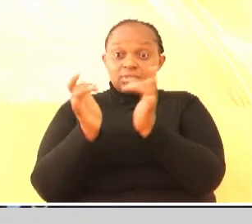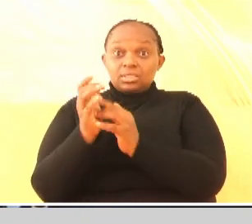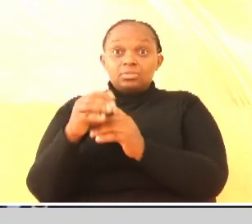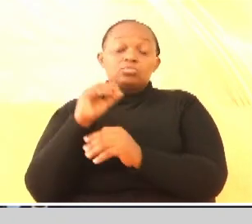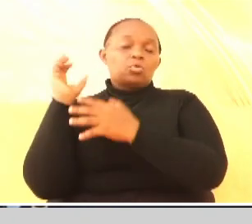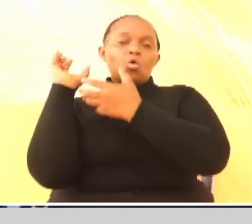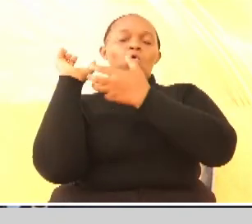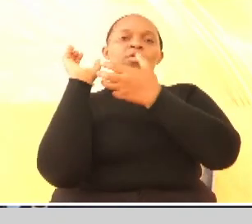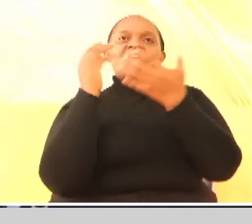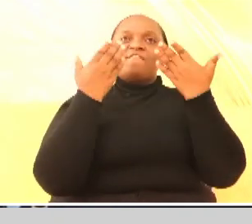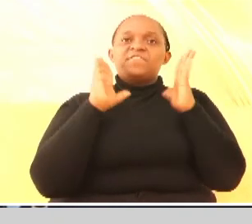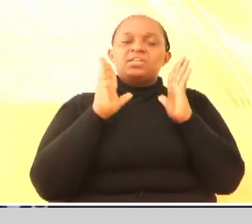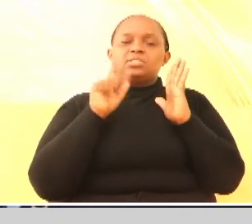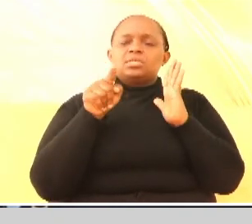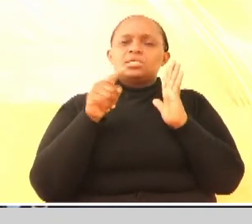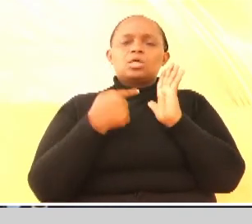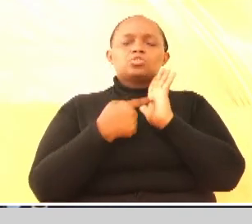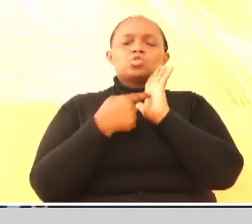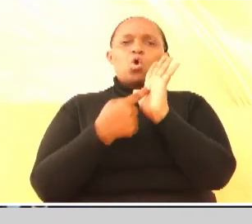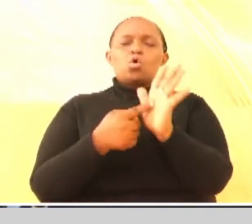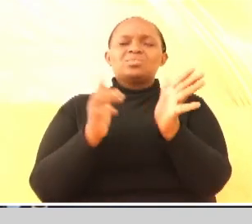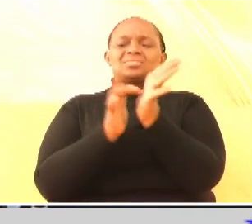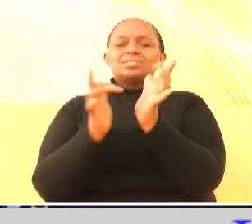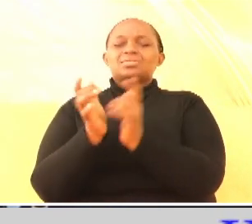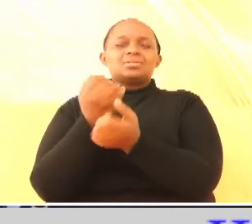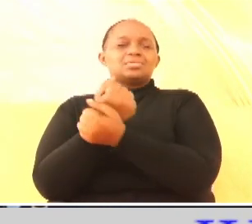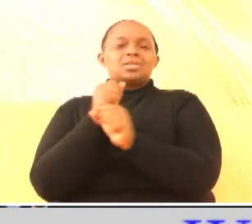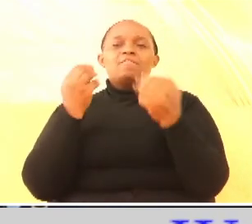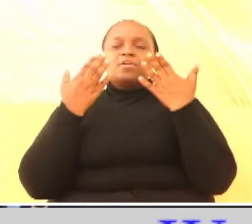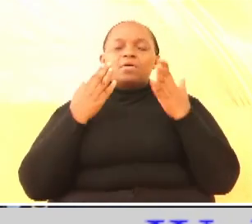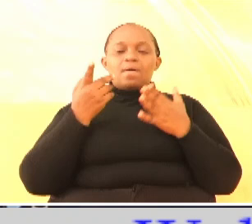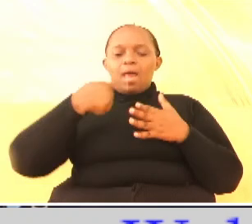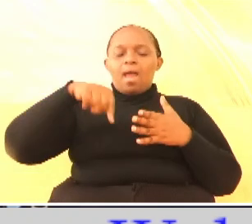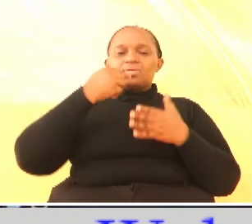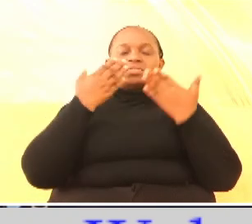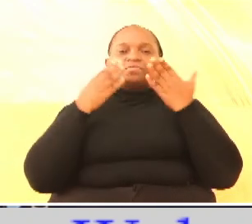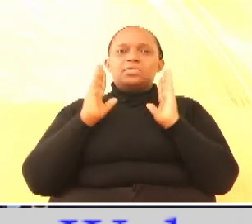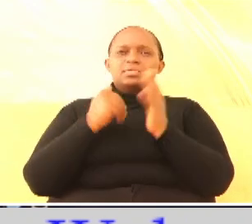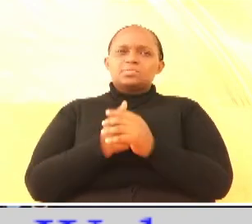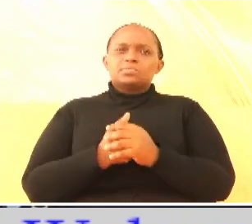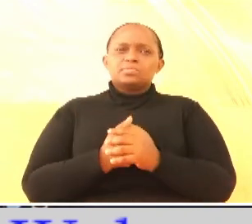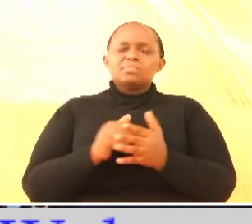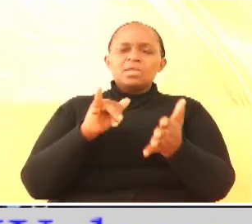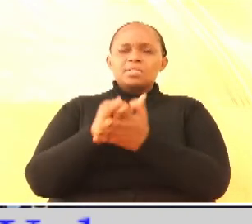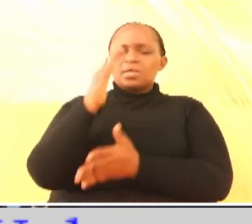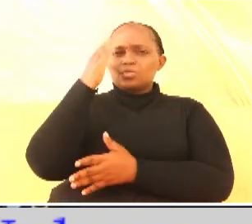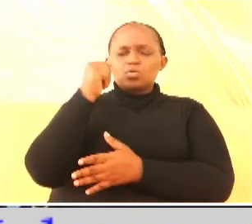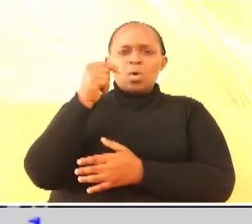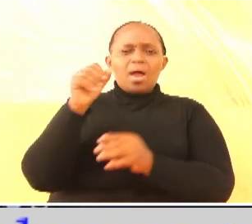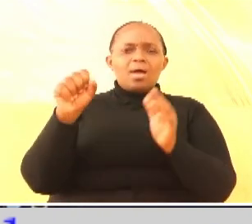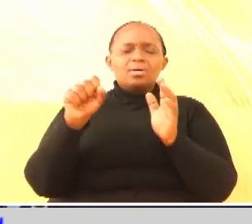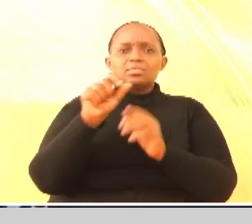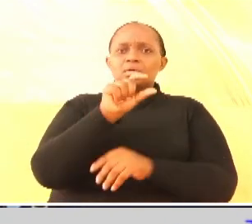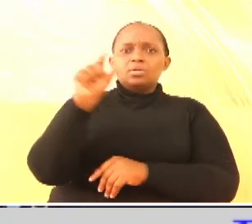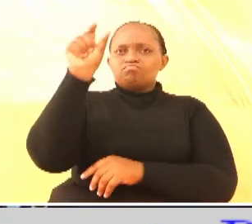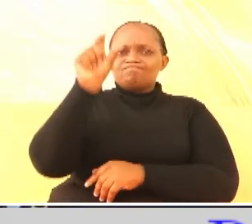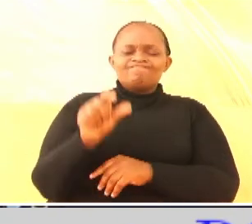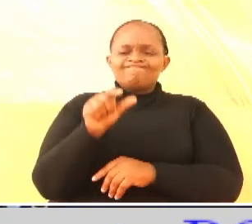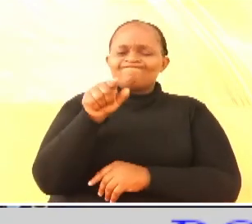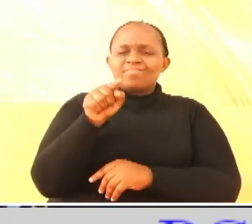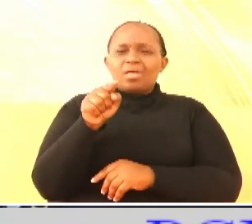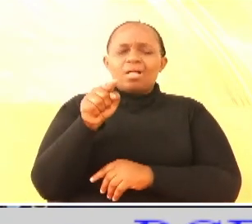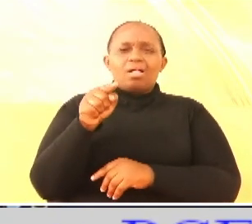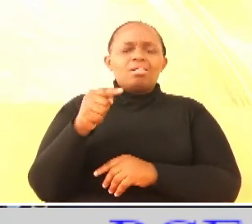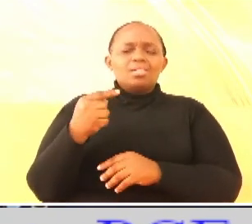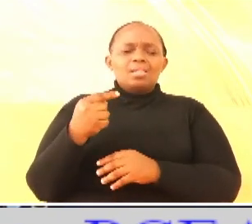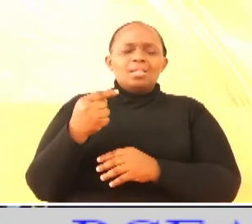wetu. Nimekombolewa na Yesu. Ni ukombozi wetu. Kwa hivyo huu msalaba pia uko na hali ya kujinyima